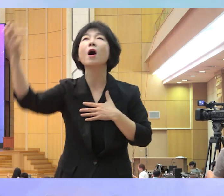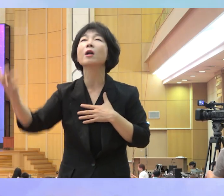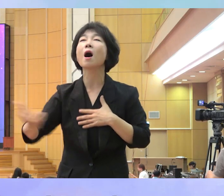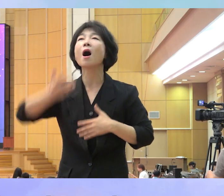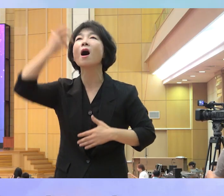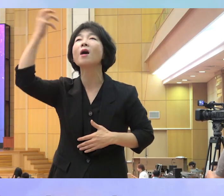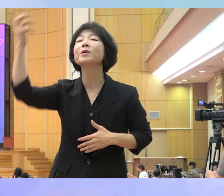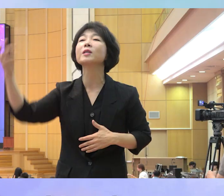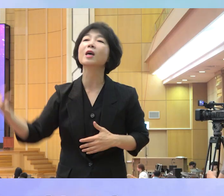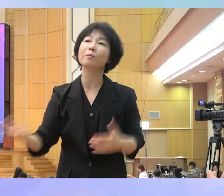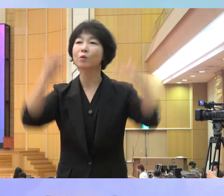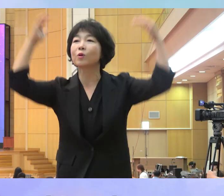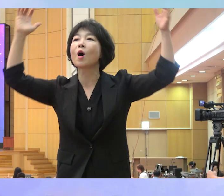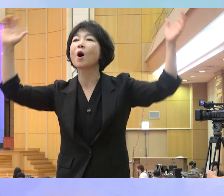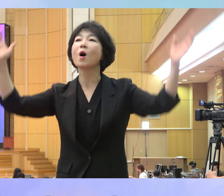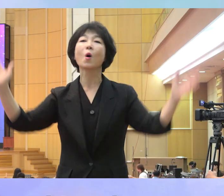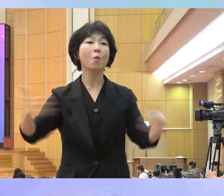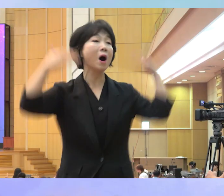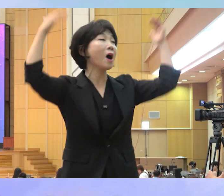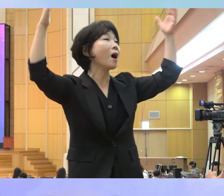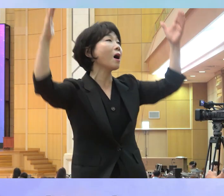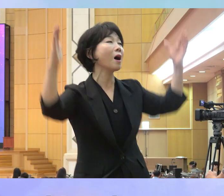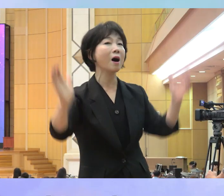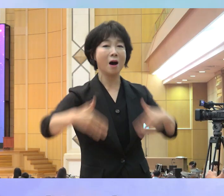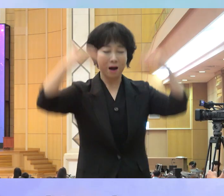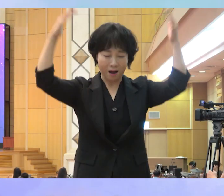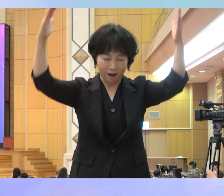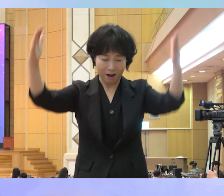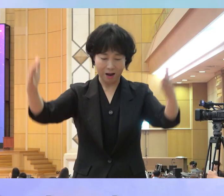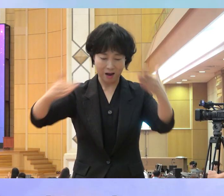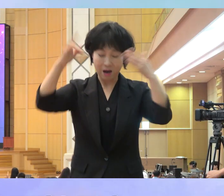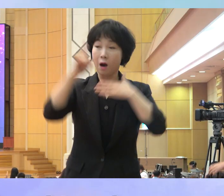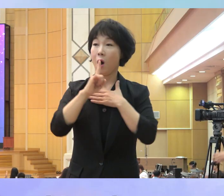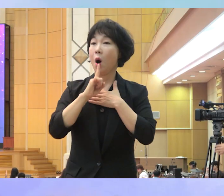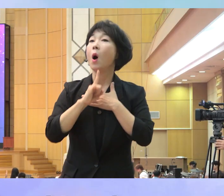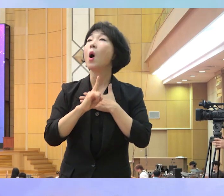성령의 바람 이제 불어와.